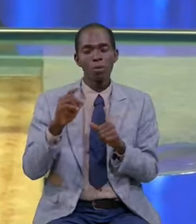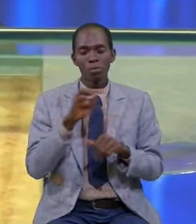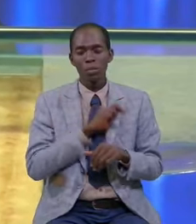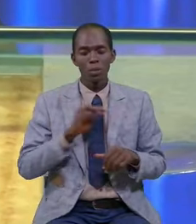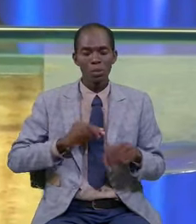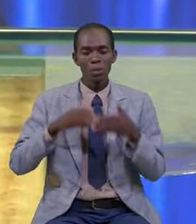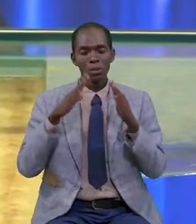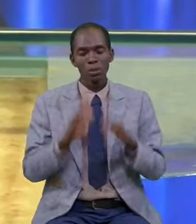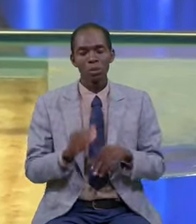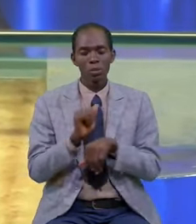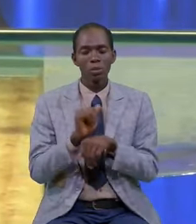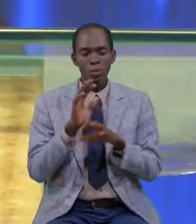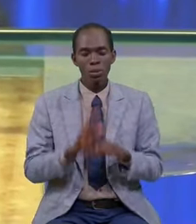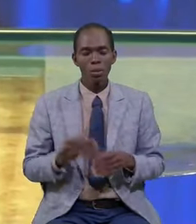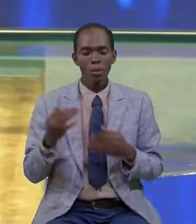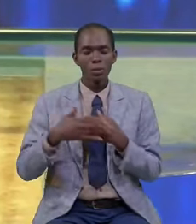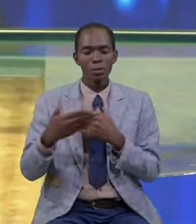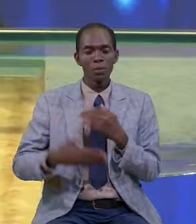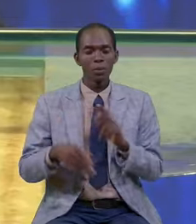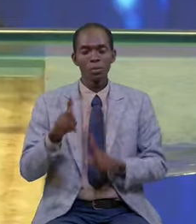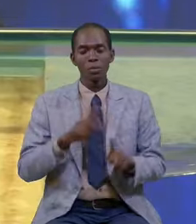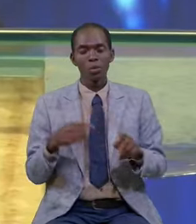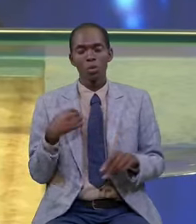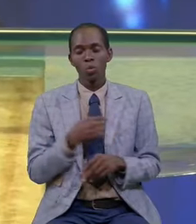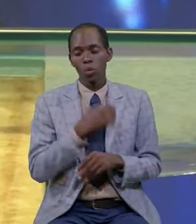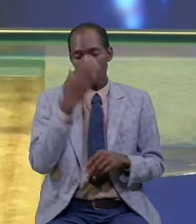les invités. Nous savons qu'aujourd'hui,